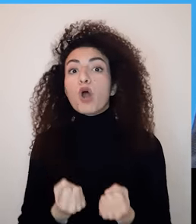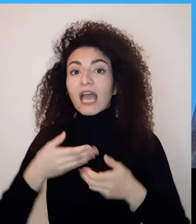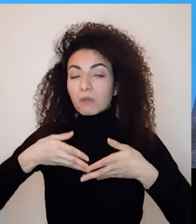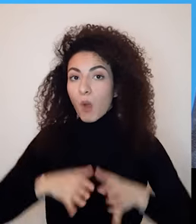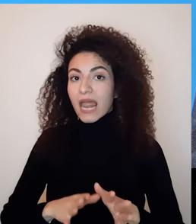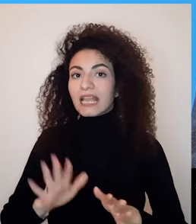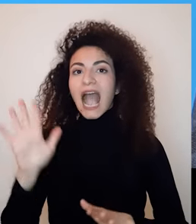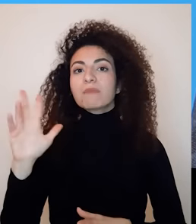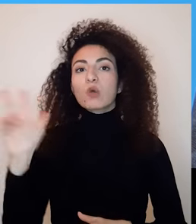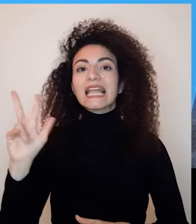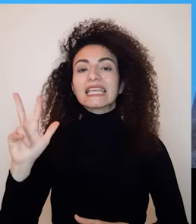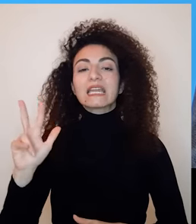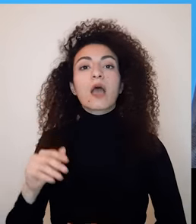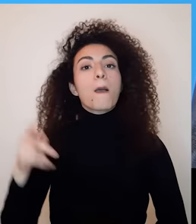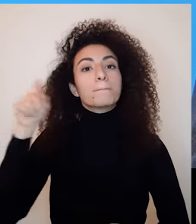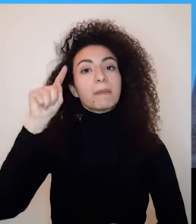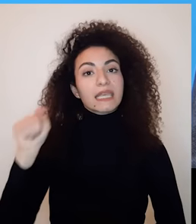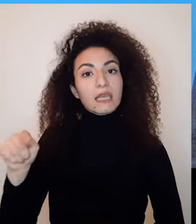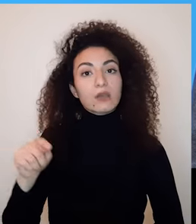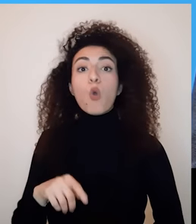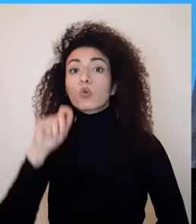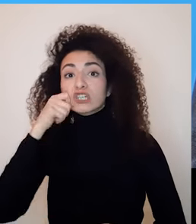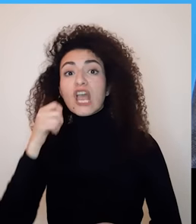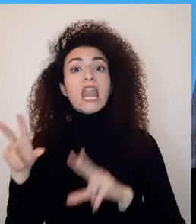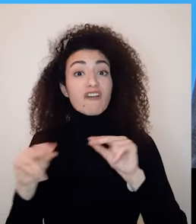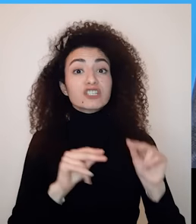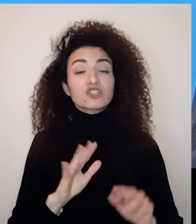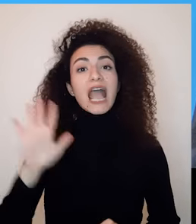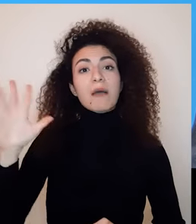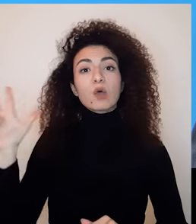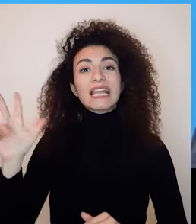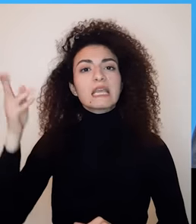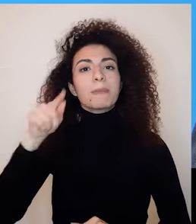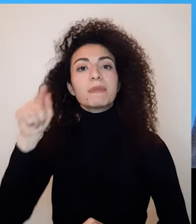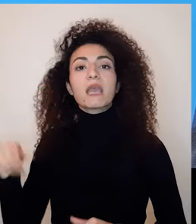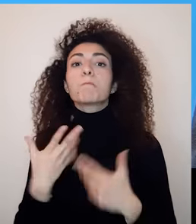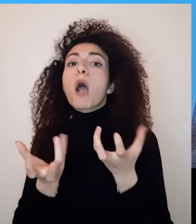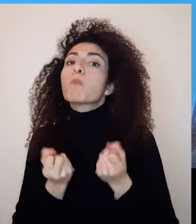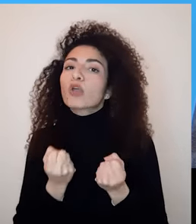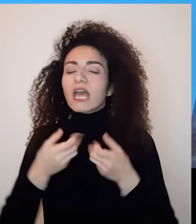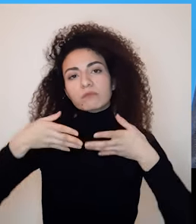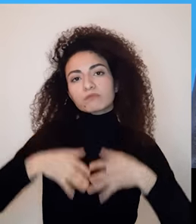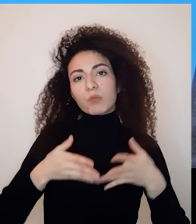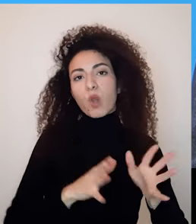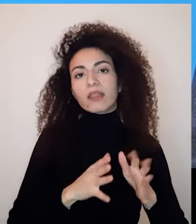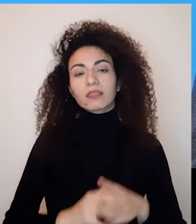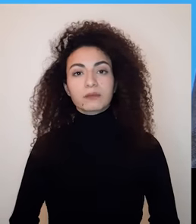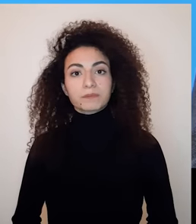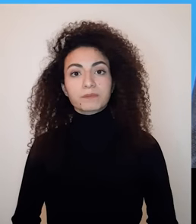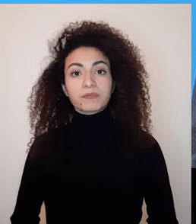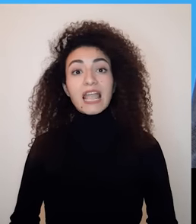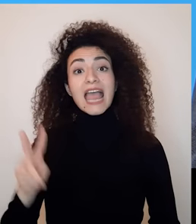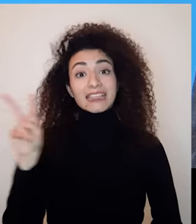أسباب العقم عند النساء هي 35%، أما نسبة أسباب العقم عند الرجال كمان